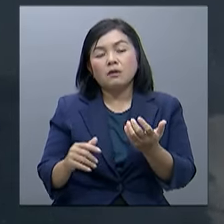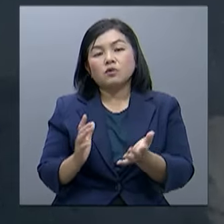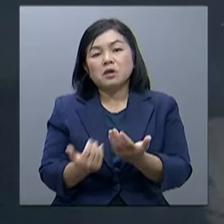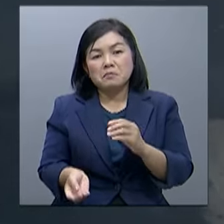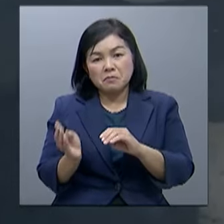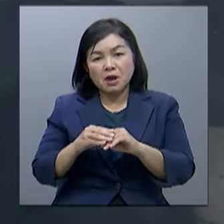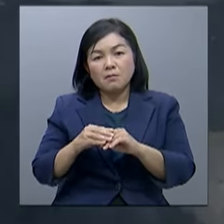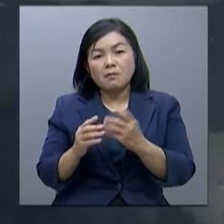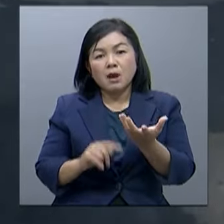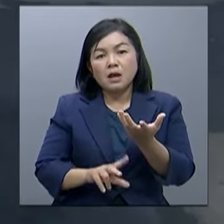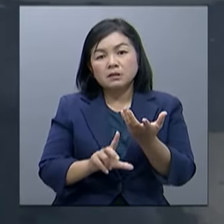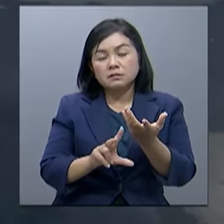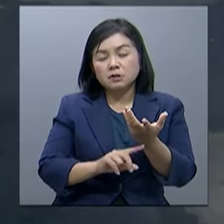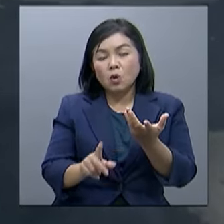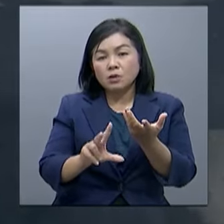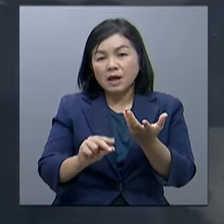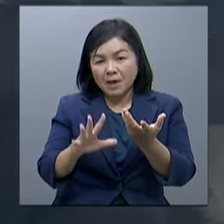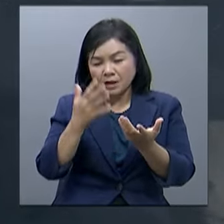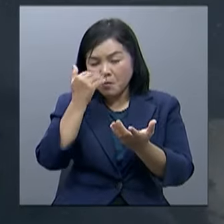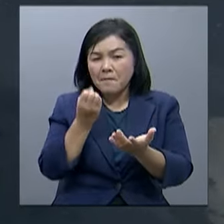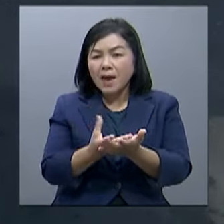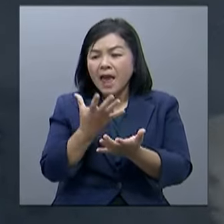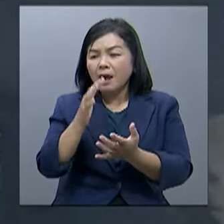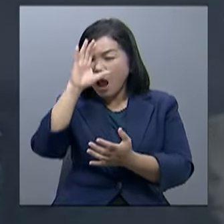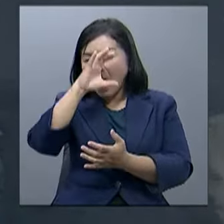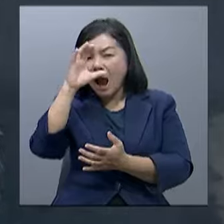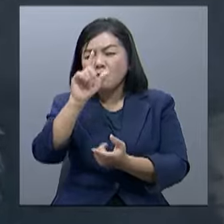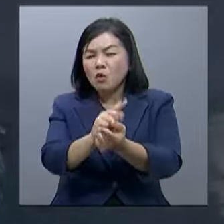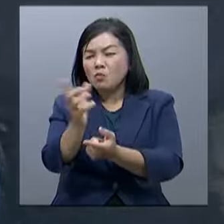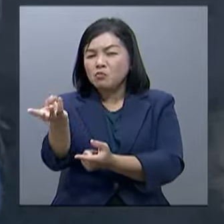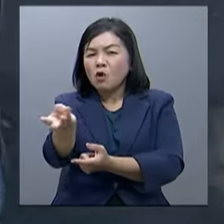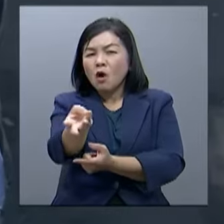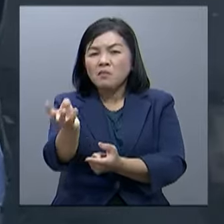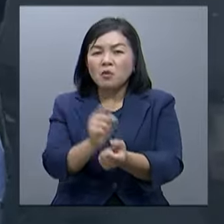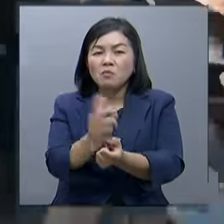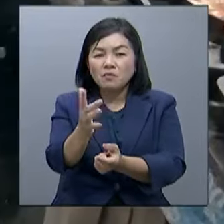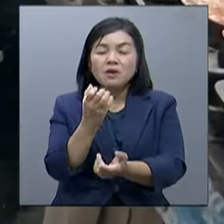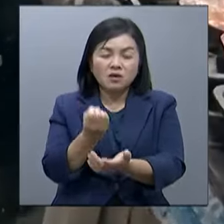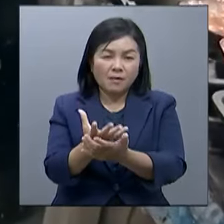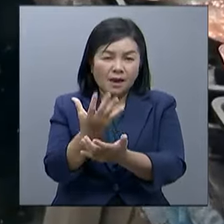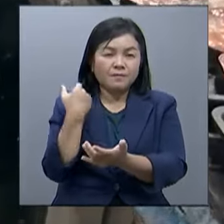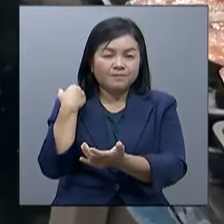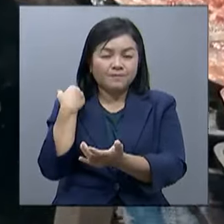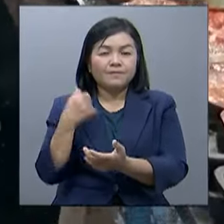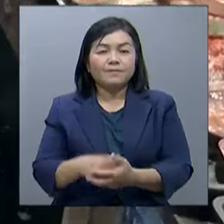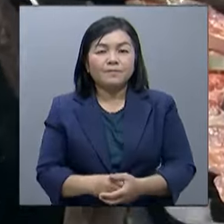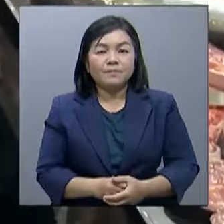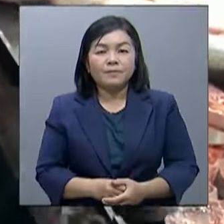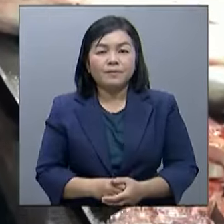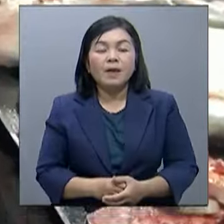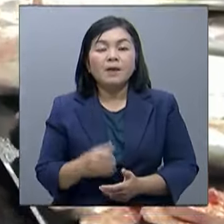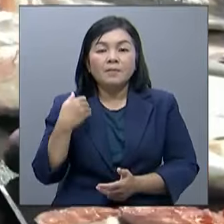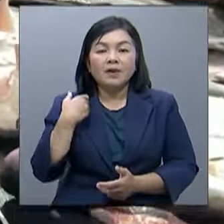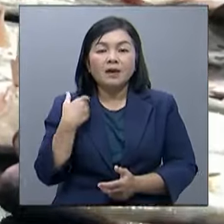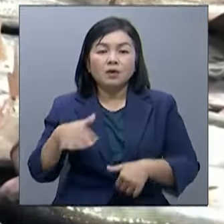ผมเพราะอะไรมันถึงแพงขึ้นครับปลาสวายแพงขึ้นสวายไม่มีอ๋อปลาสวายขึ้นน้อย่ะบางแล้วมีลูก